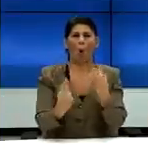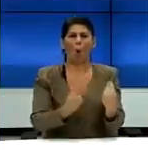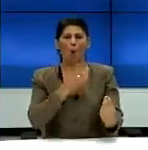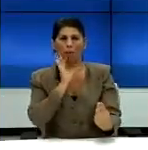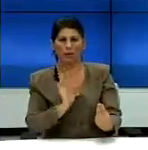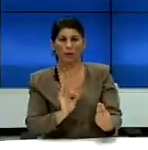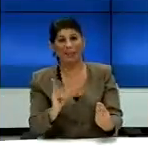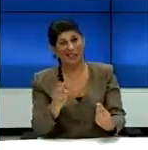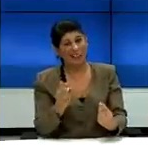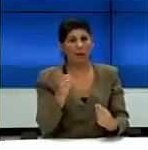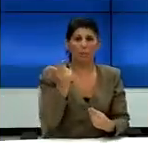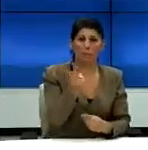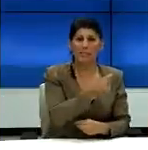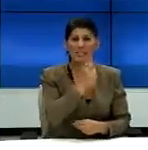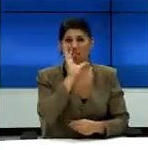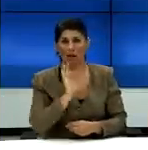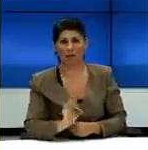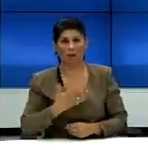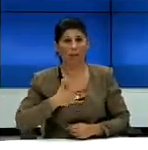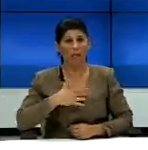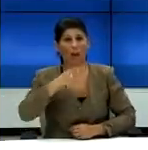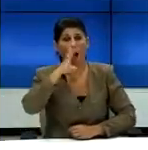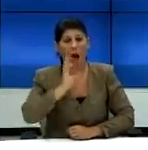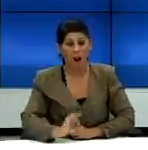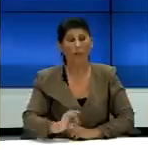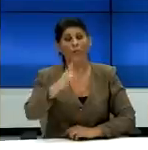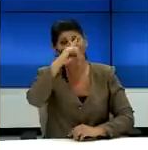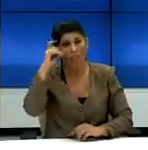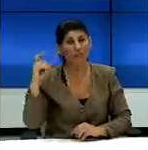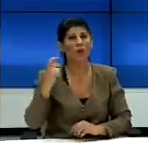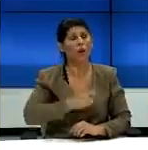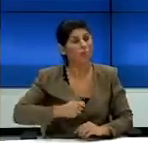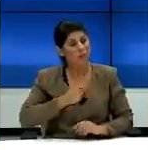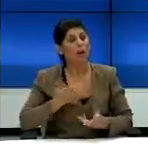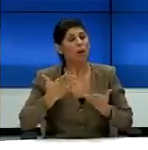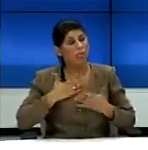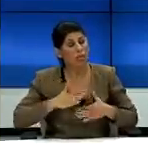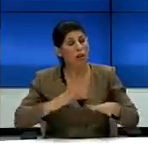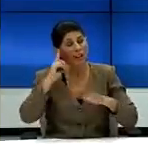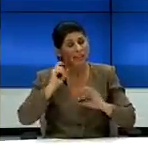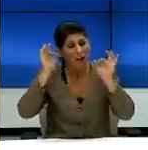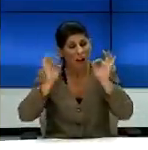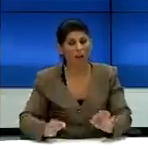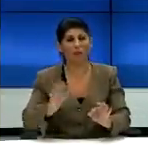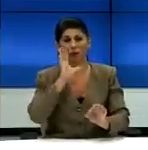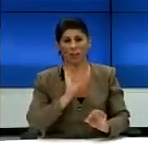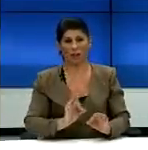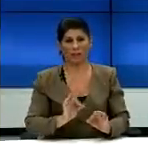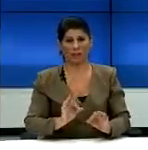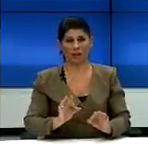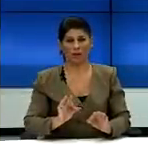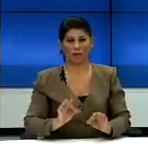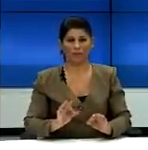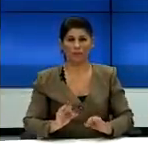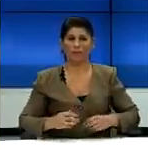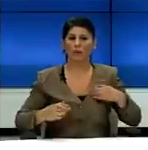Ούτε τη μισή αλήθεια. Θέλει να ακούσει την αλήθεια όσο δύσκολη και δυσάρεστη αν είναι αυτή. Και ο κόσμος θέλει να